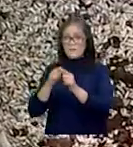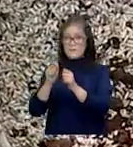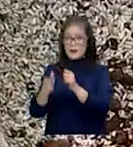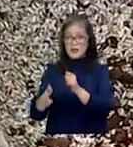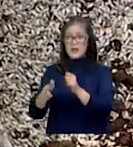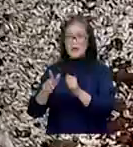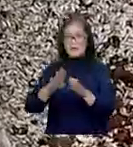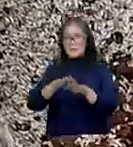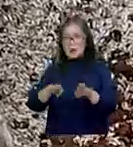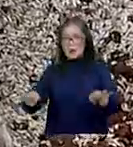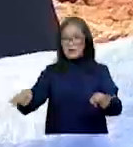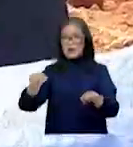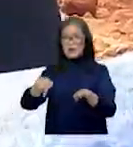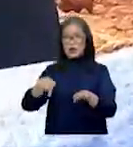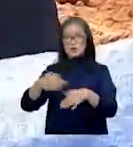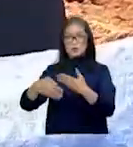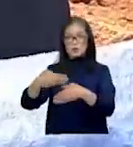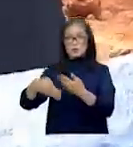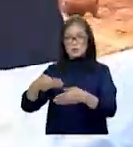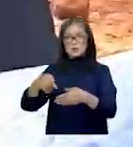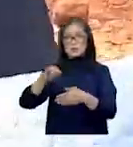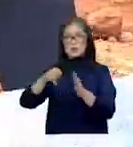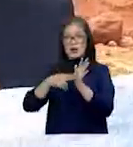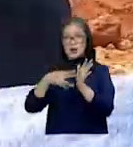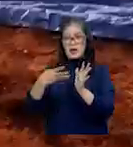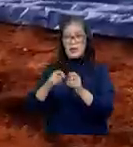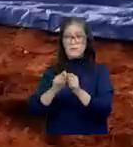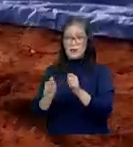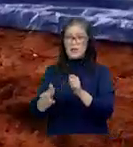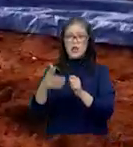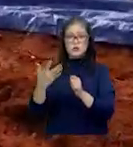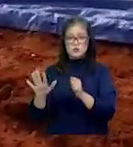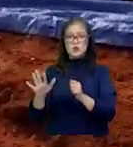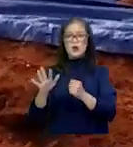keperluan operasional. Tim Liputan iNews, melaporkan.